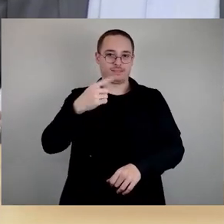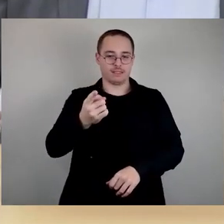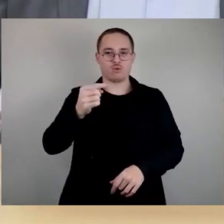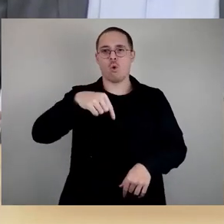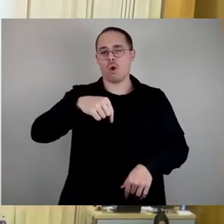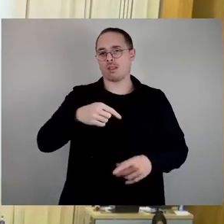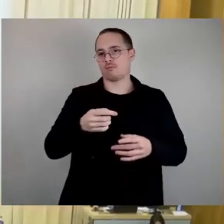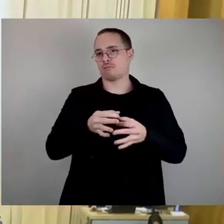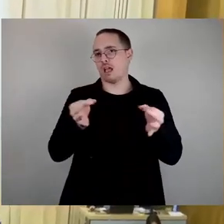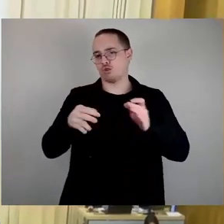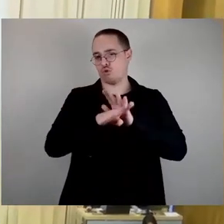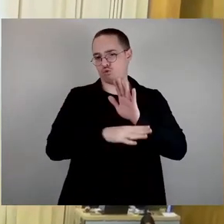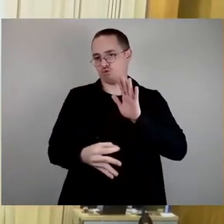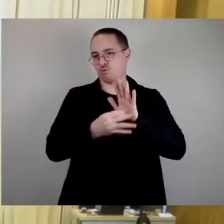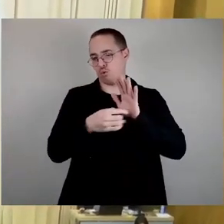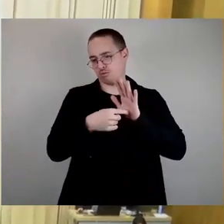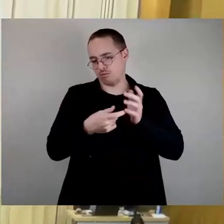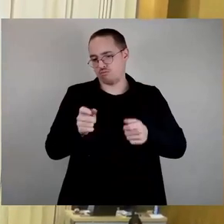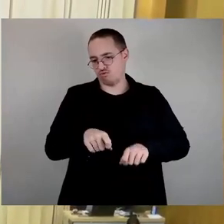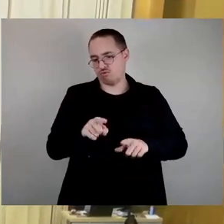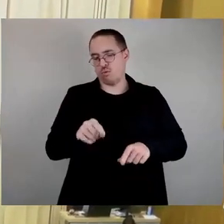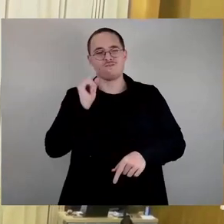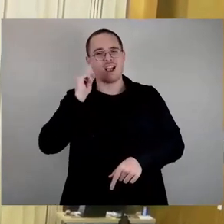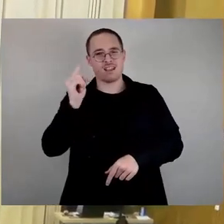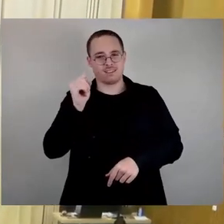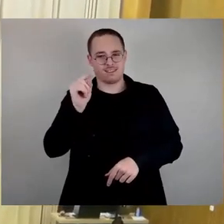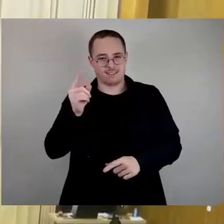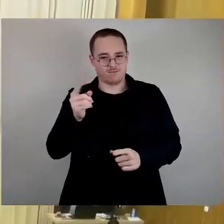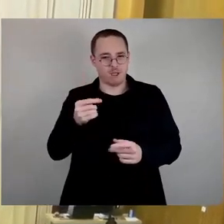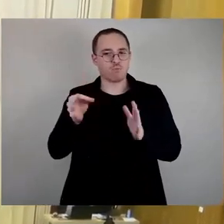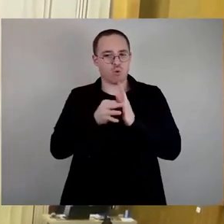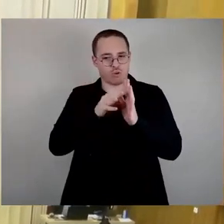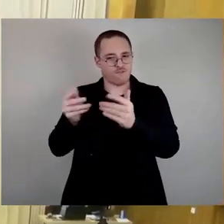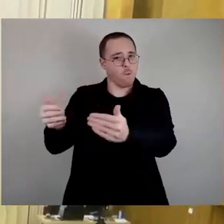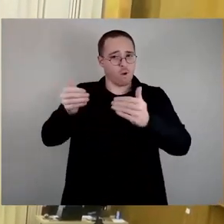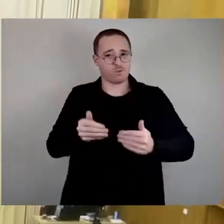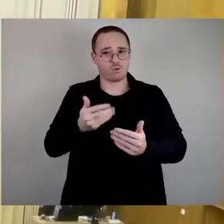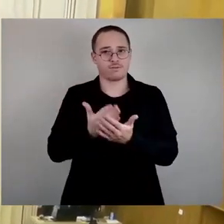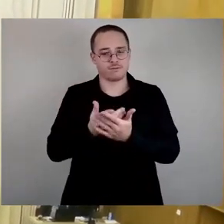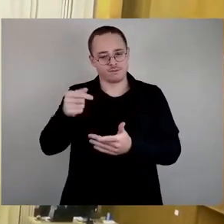beschlossen haben, mit den vorgezogenen Punkten fort. In diesem Sinne einen schönen Feierabend.